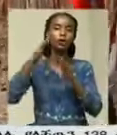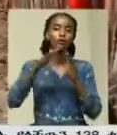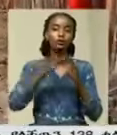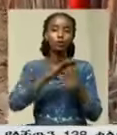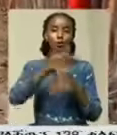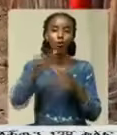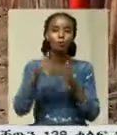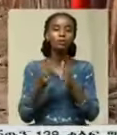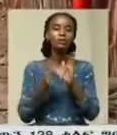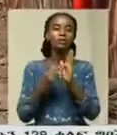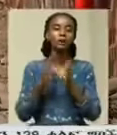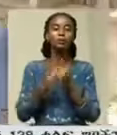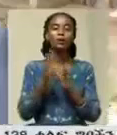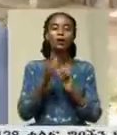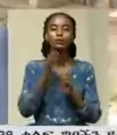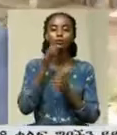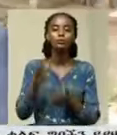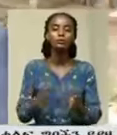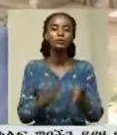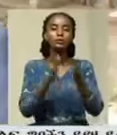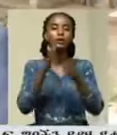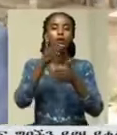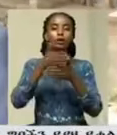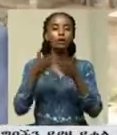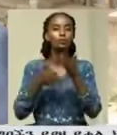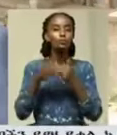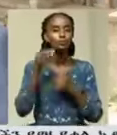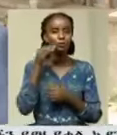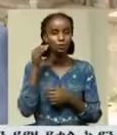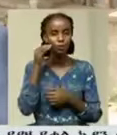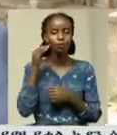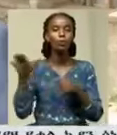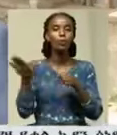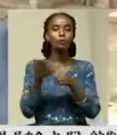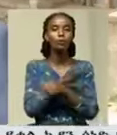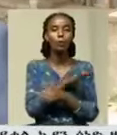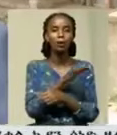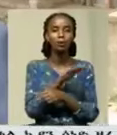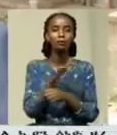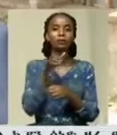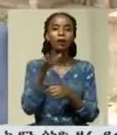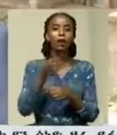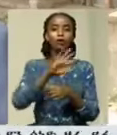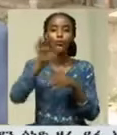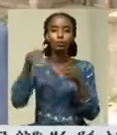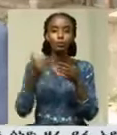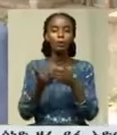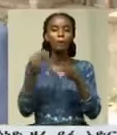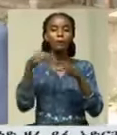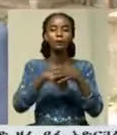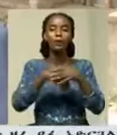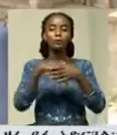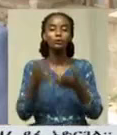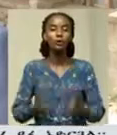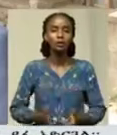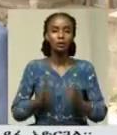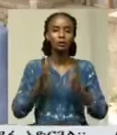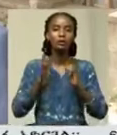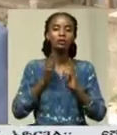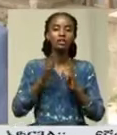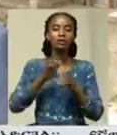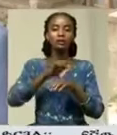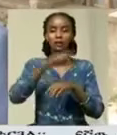ሁሉ ህጋዊ ባልሆኑ መንገዶች የተገነቡ ቤቶች ተሞልተዋል። ያንን ሁሉ መግቢያ መውጫ እንዲኖረው፣ ግሪነሪ